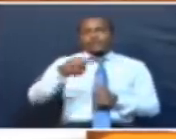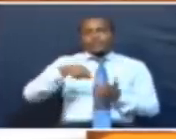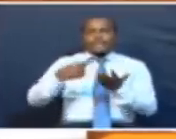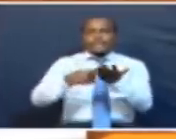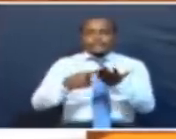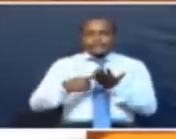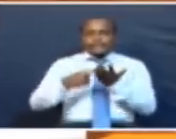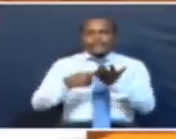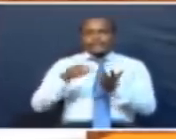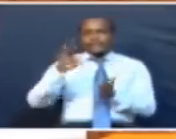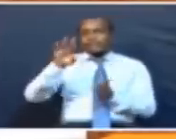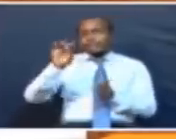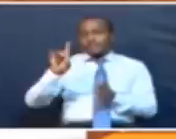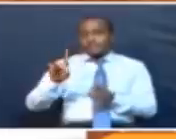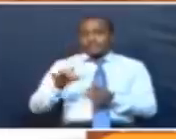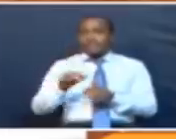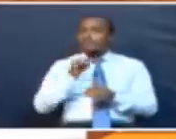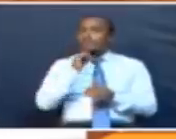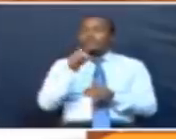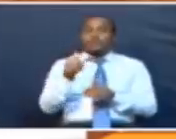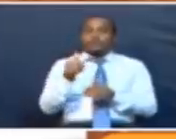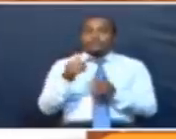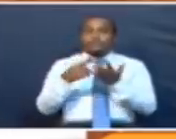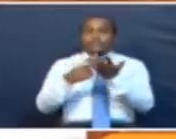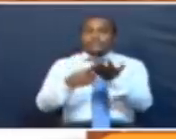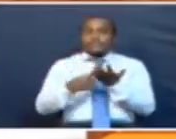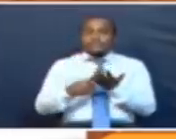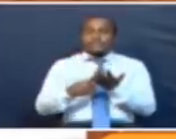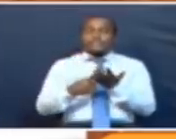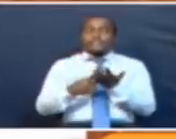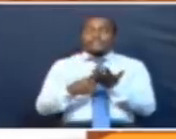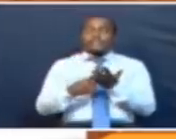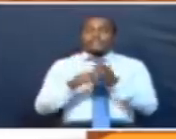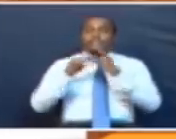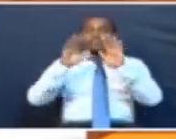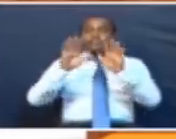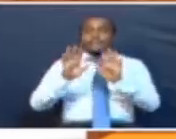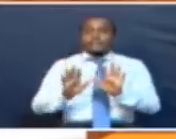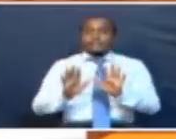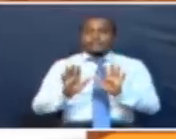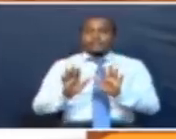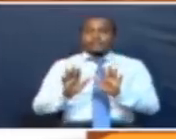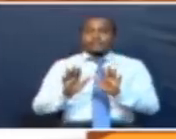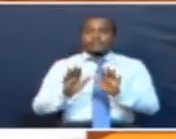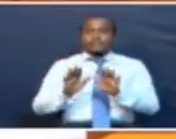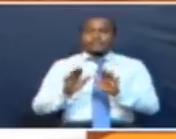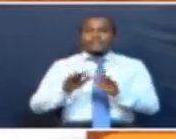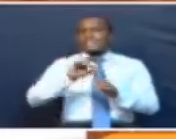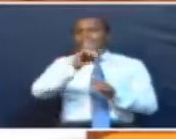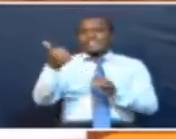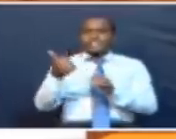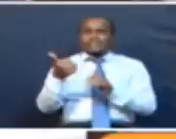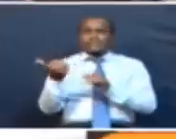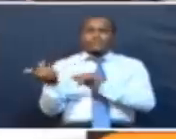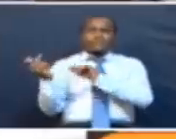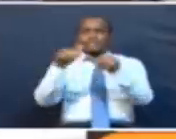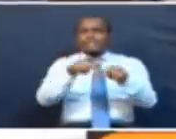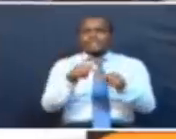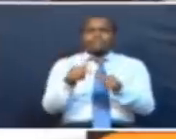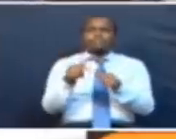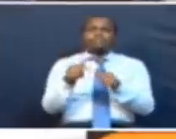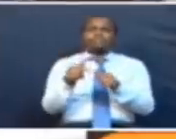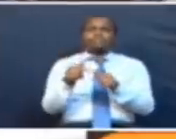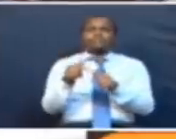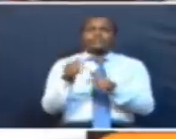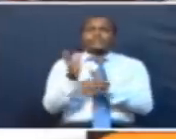we are discussing Matiang'i today. He's not here. We are not discussing the importance. The importance will have their day on Thursday. Baadhi